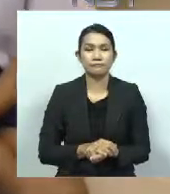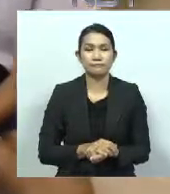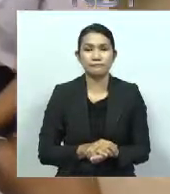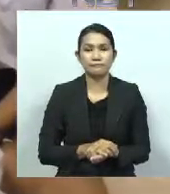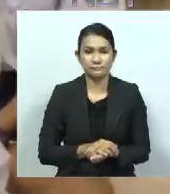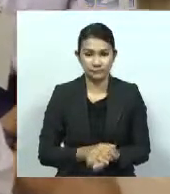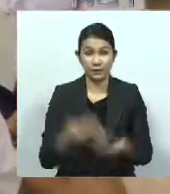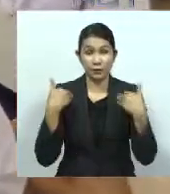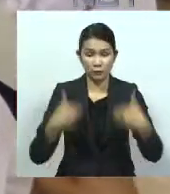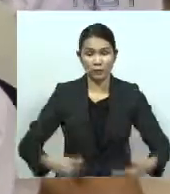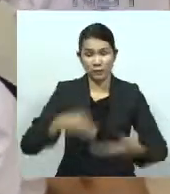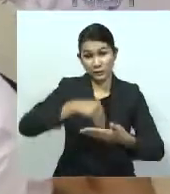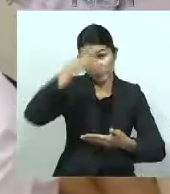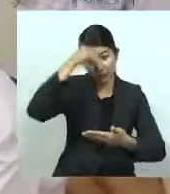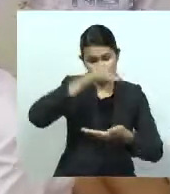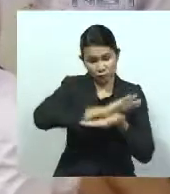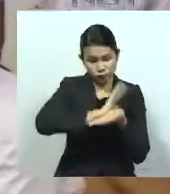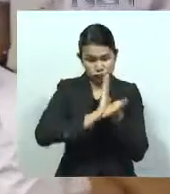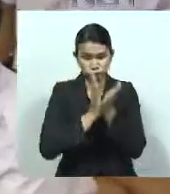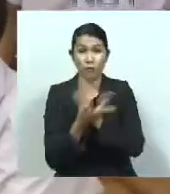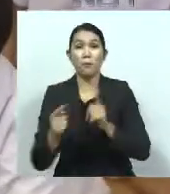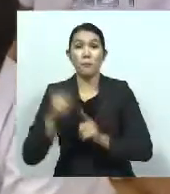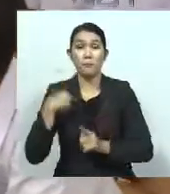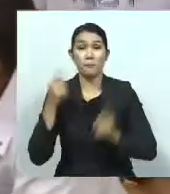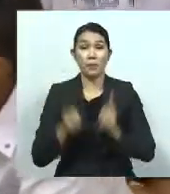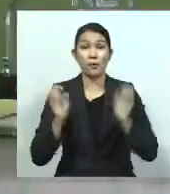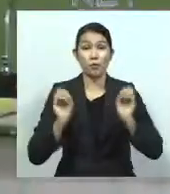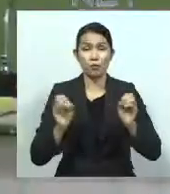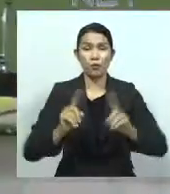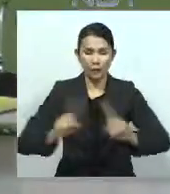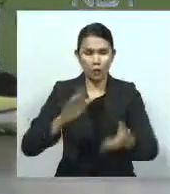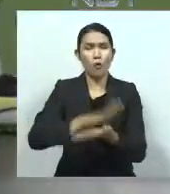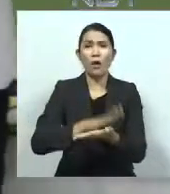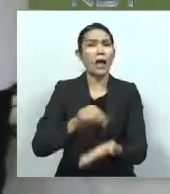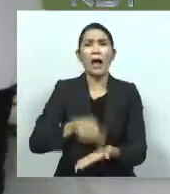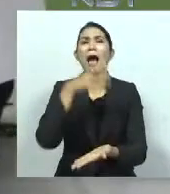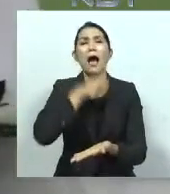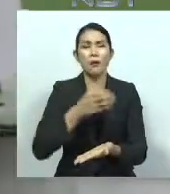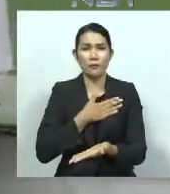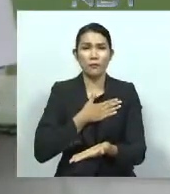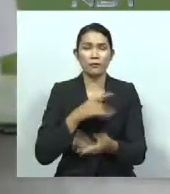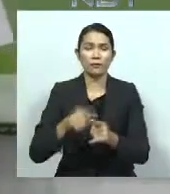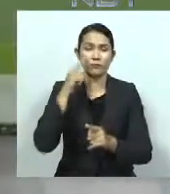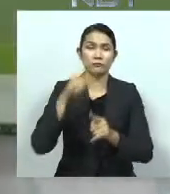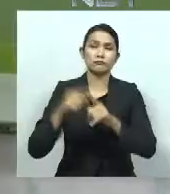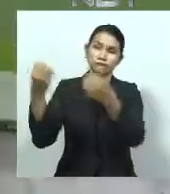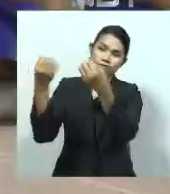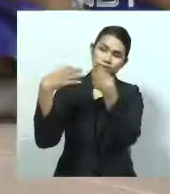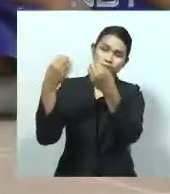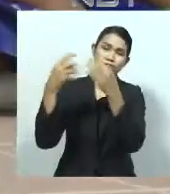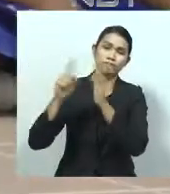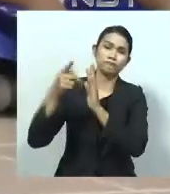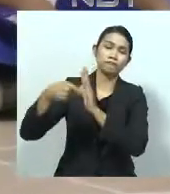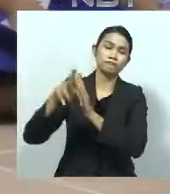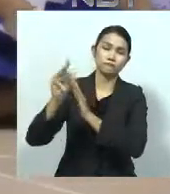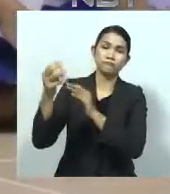จากชีวิตนักเรียนผันเปลี่ยนมาเป็นครูที่อยู่ในรั้วโรงเรียนเก่าคำสอนของพลเอกเปรมตินสูลานนท์ได้ซึมซับทำให้